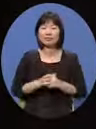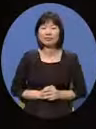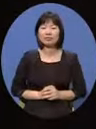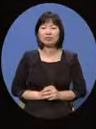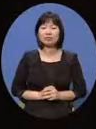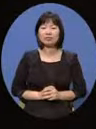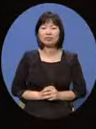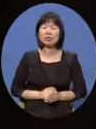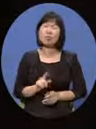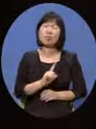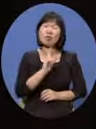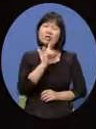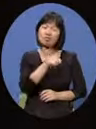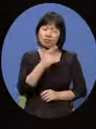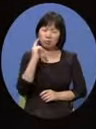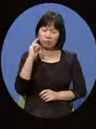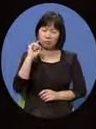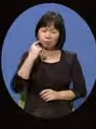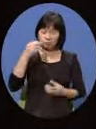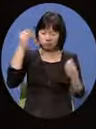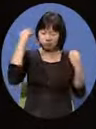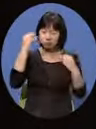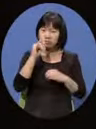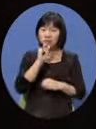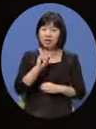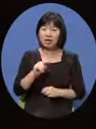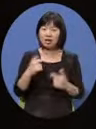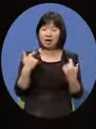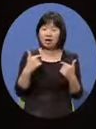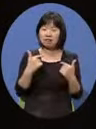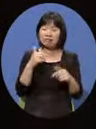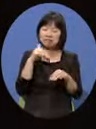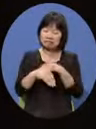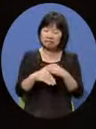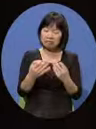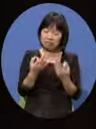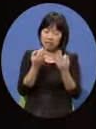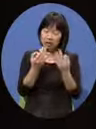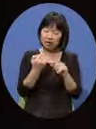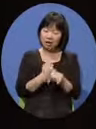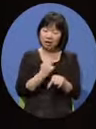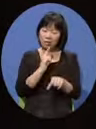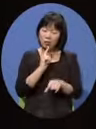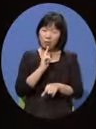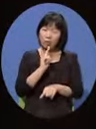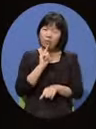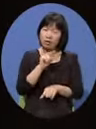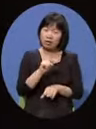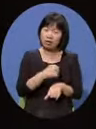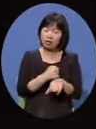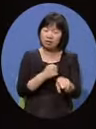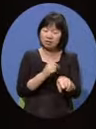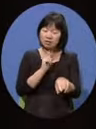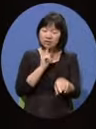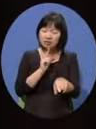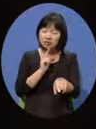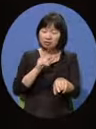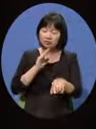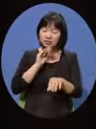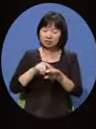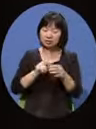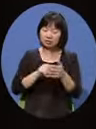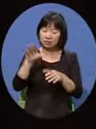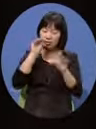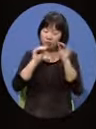뭐하냐 너? 쇼하냐? 항상 날 그렇게 바라봤다고. 내가 뭘 얘기를 하면 내 얘기 진정으로 받아준 적도